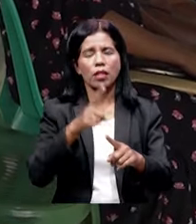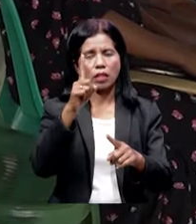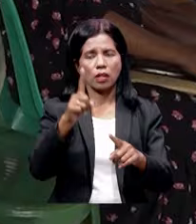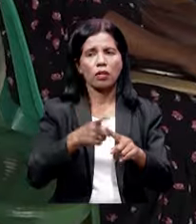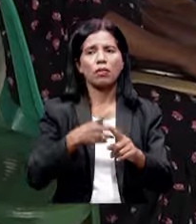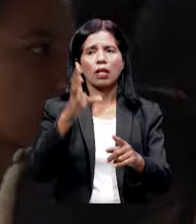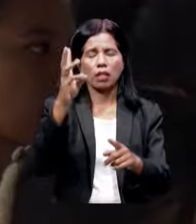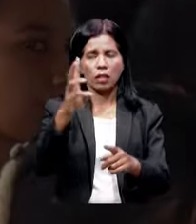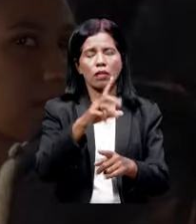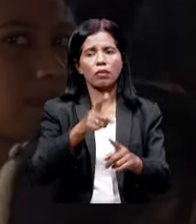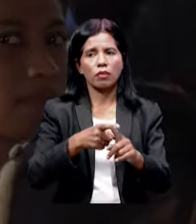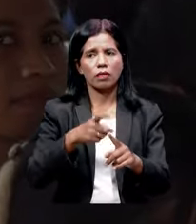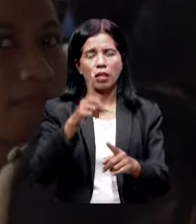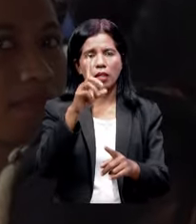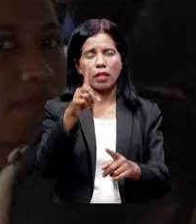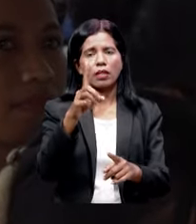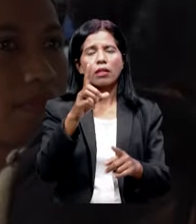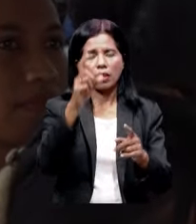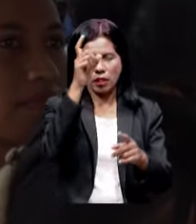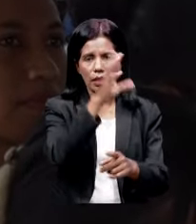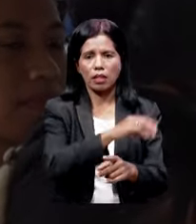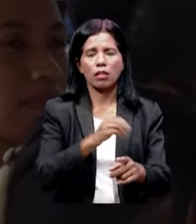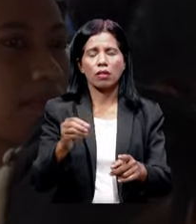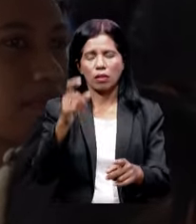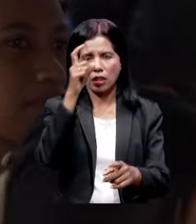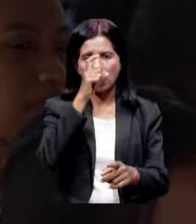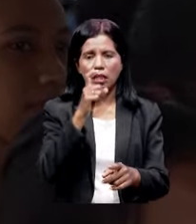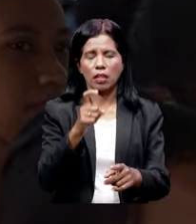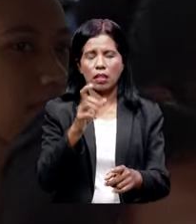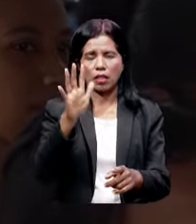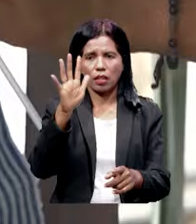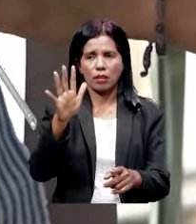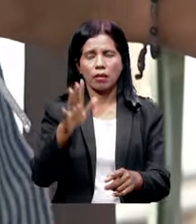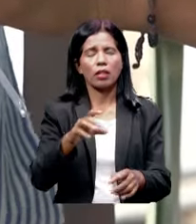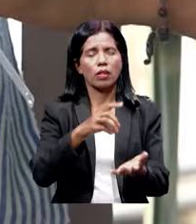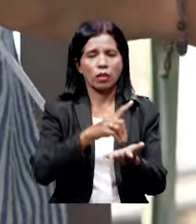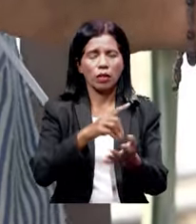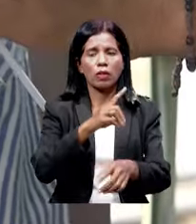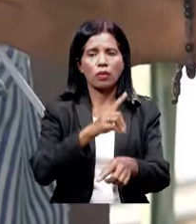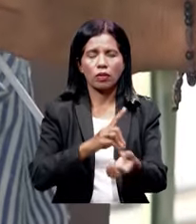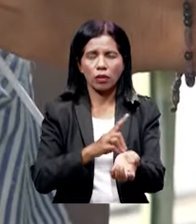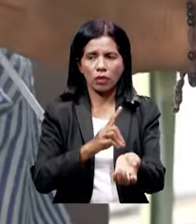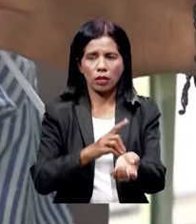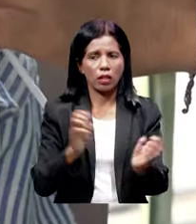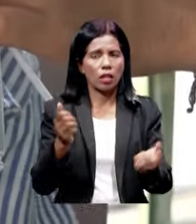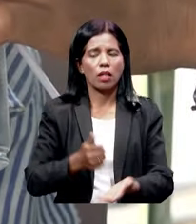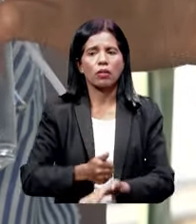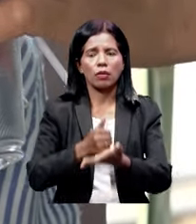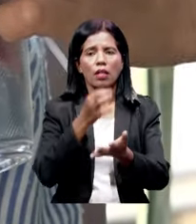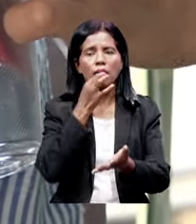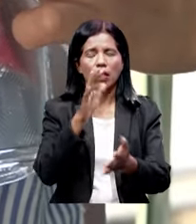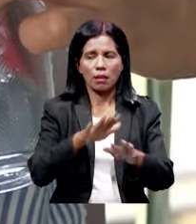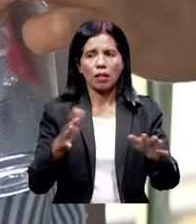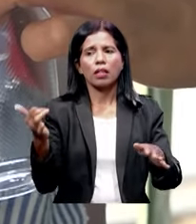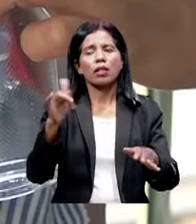fulanen, no fulanen to tinan lima. Mai beda daun ne mediku sira la bele halo intervensaun liuhusi apoyu aiham bala barik sira